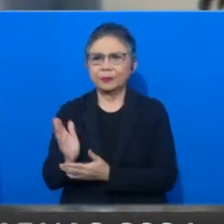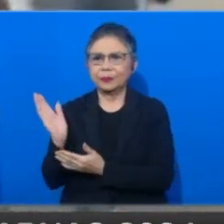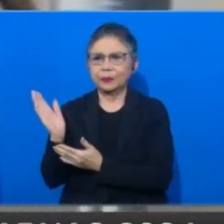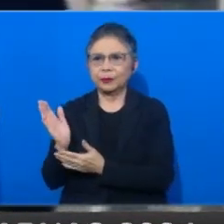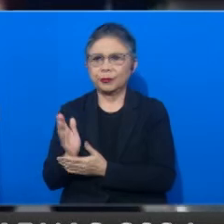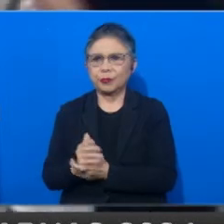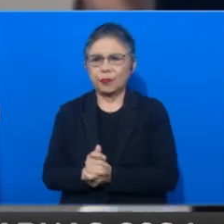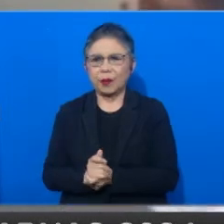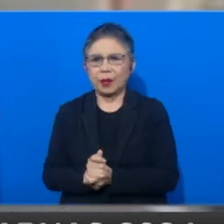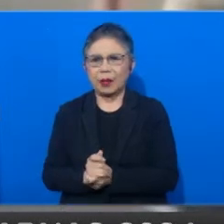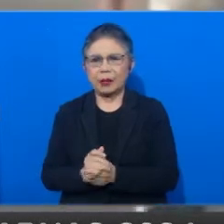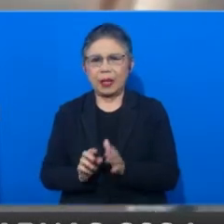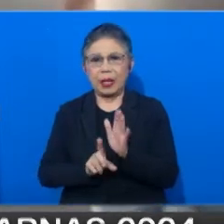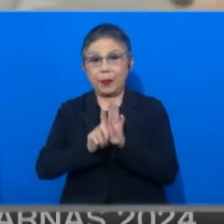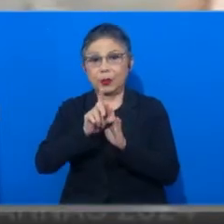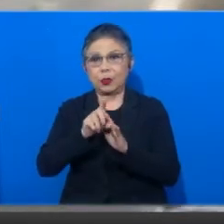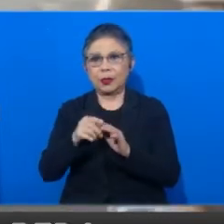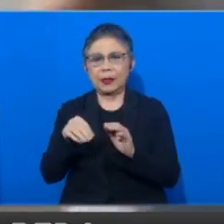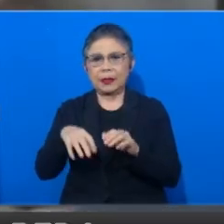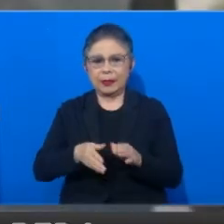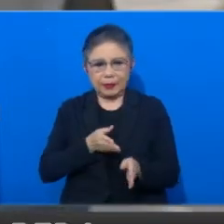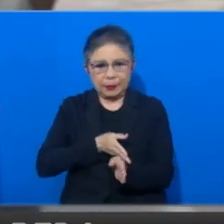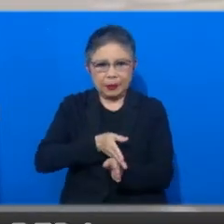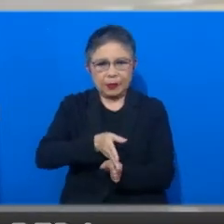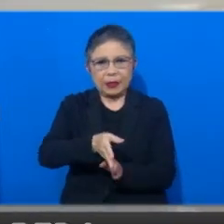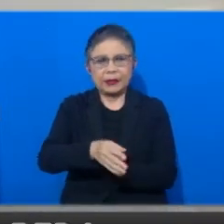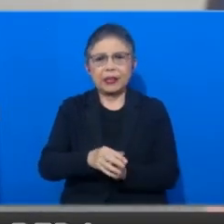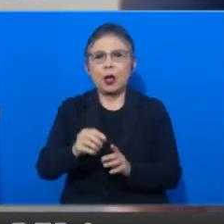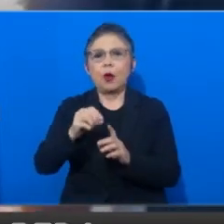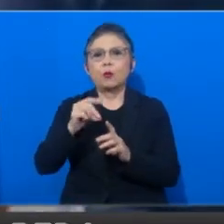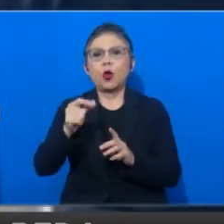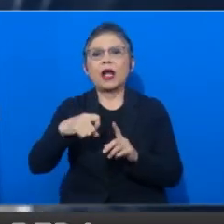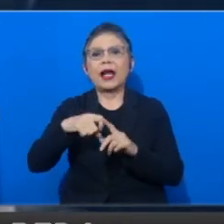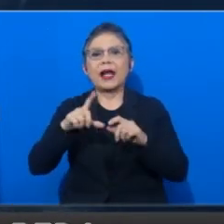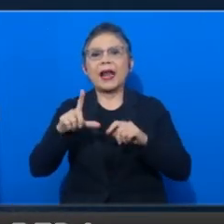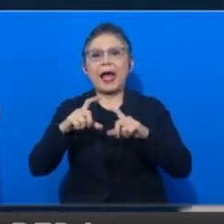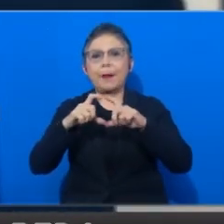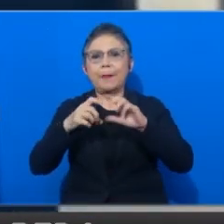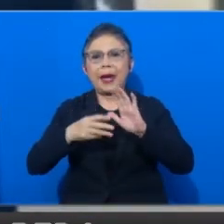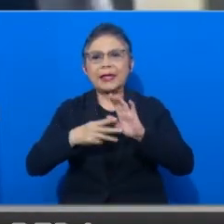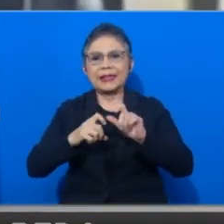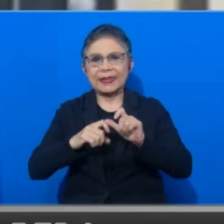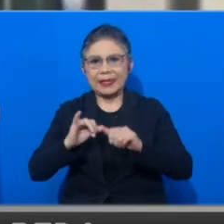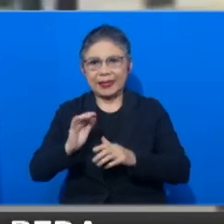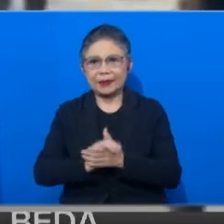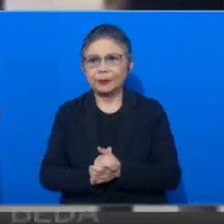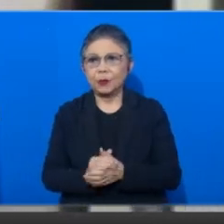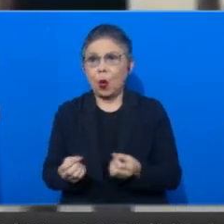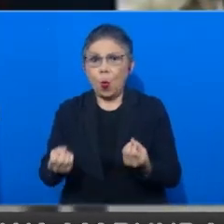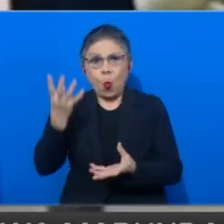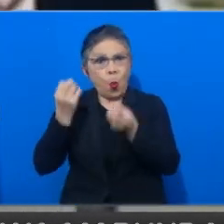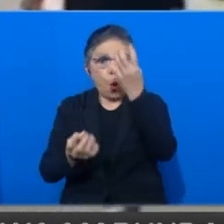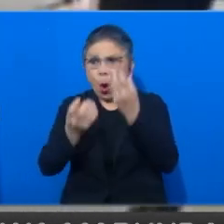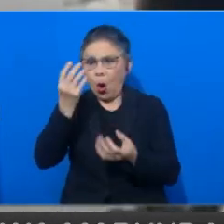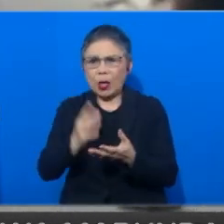Api berkobar dari rangkaian kabel udara yang berlokasi di tepi Jalan Proklamasi, Kecamatan Menteng, Jakarta Pusat pada Kamis siang. Besarnya kobaran api